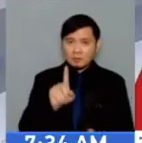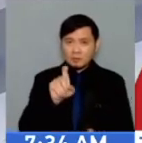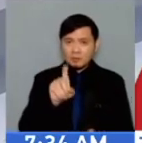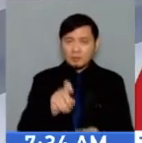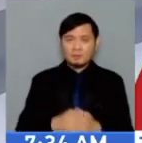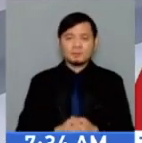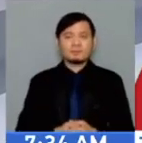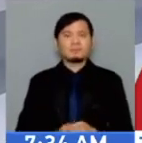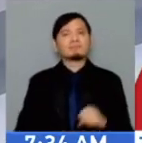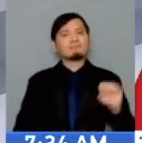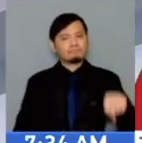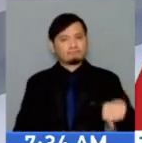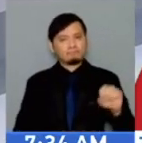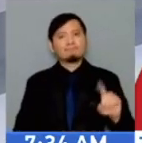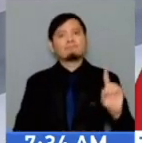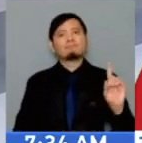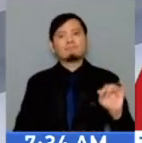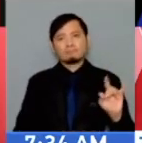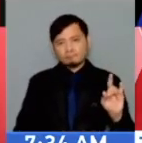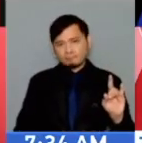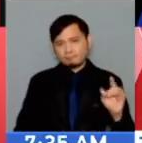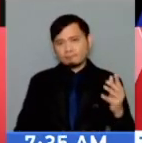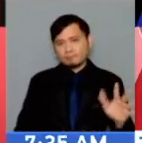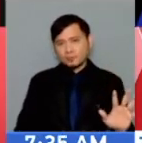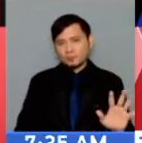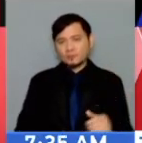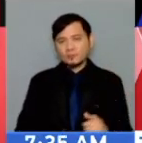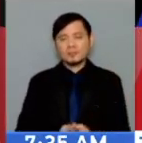fact, mga